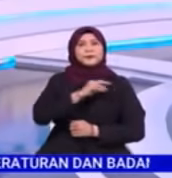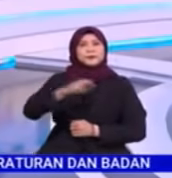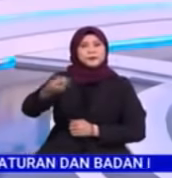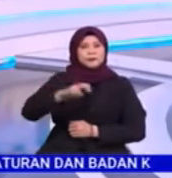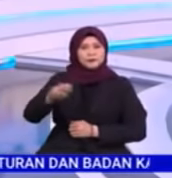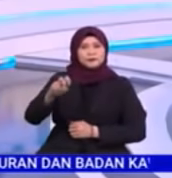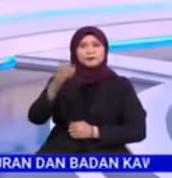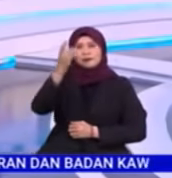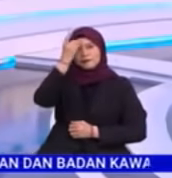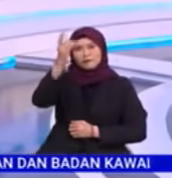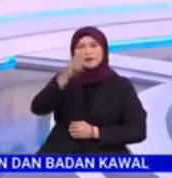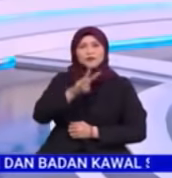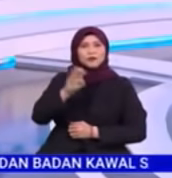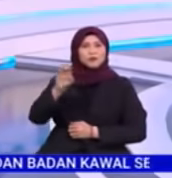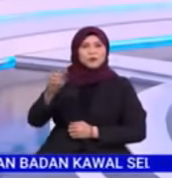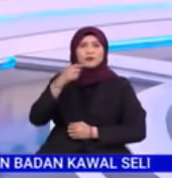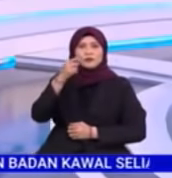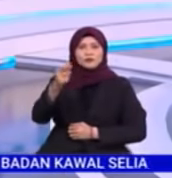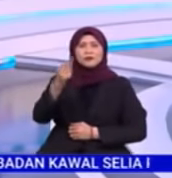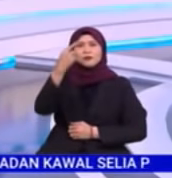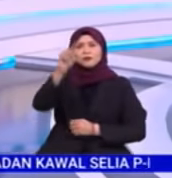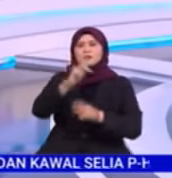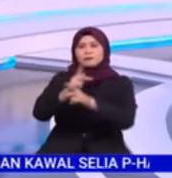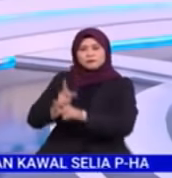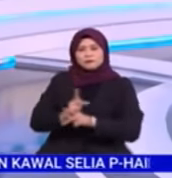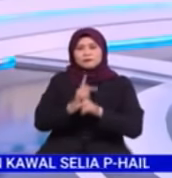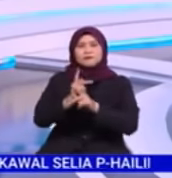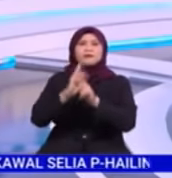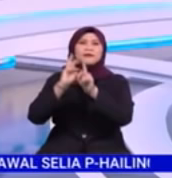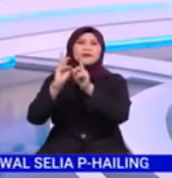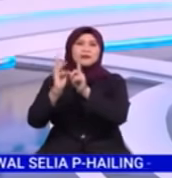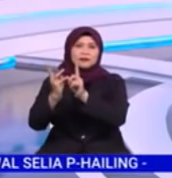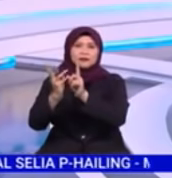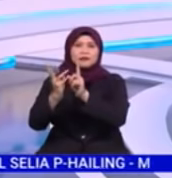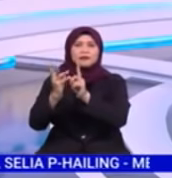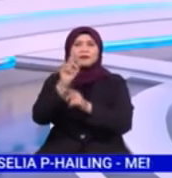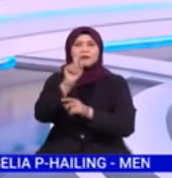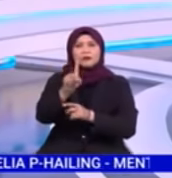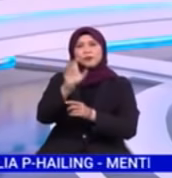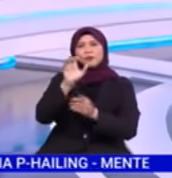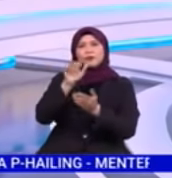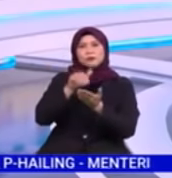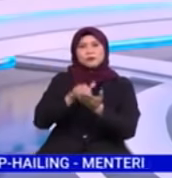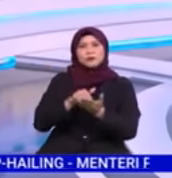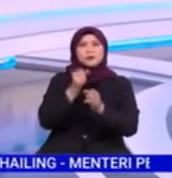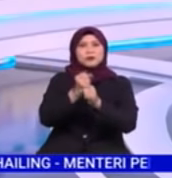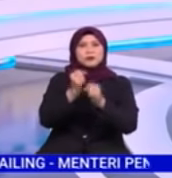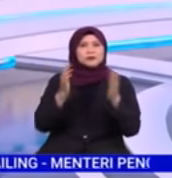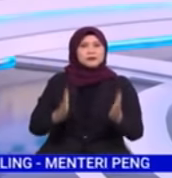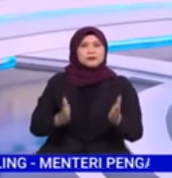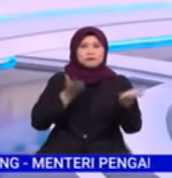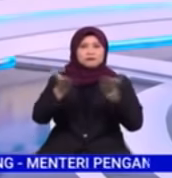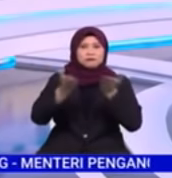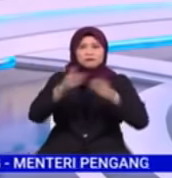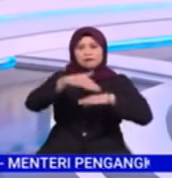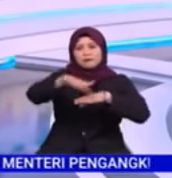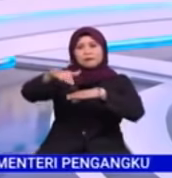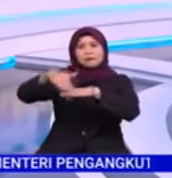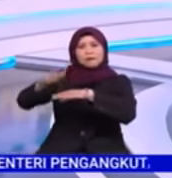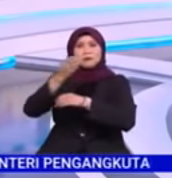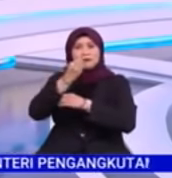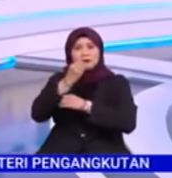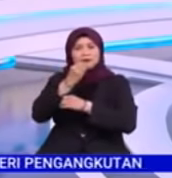sugiharso langkah itu bagi membela nasib dan kebajikan kira-kira 100000 pekerja primatan itu selain memastikan